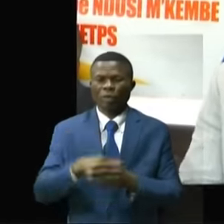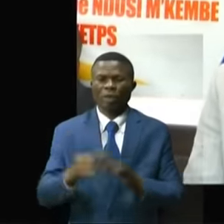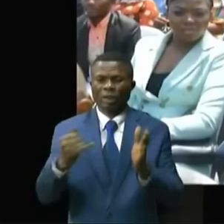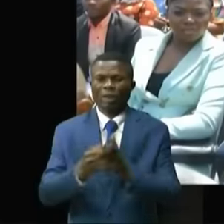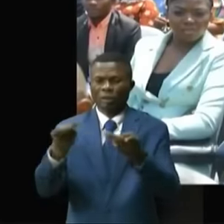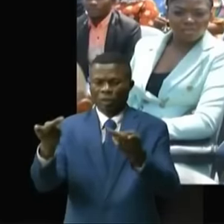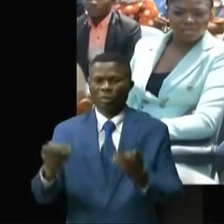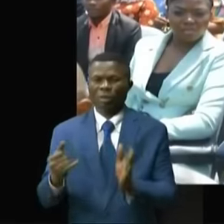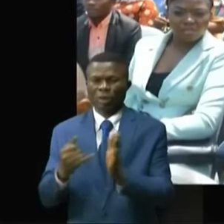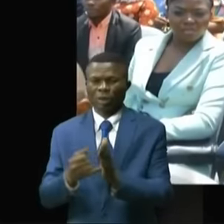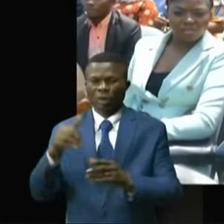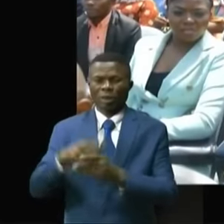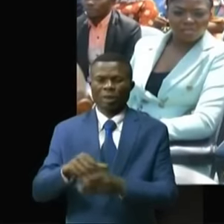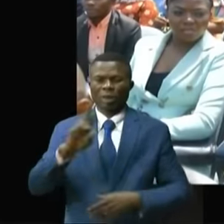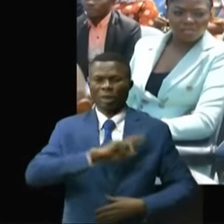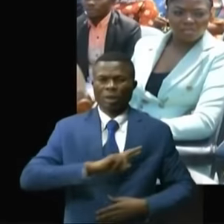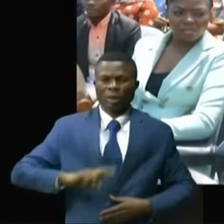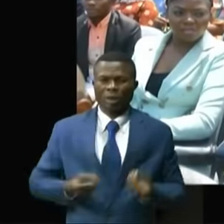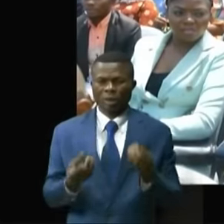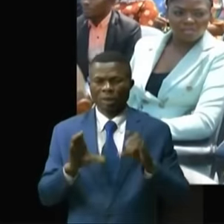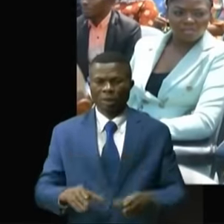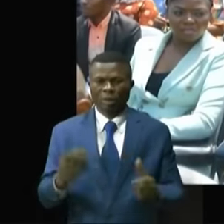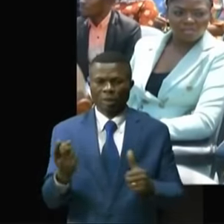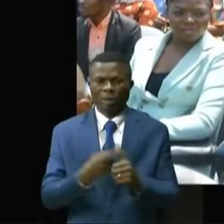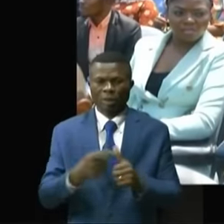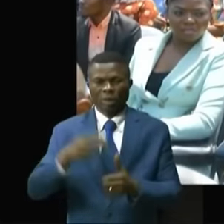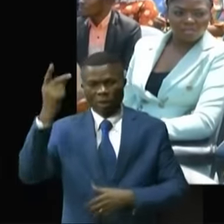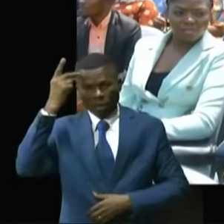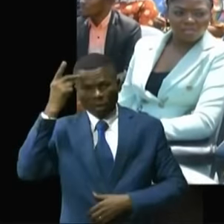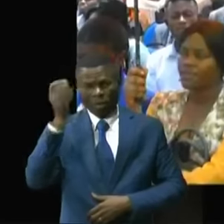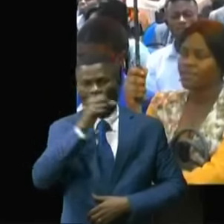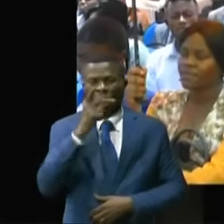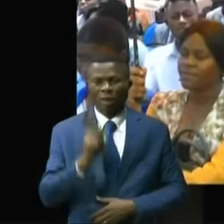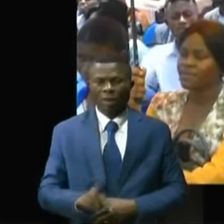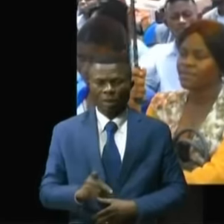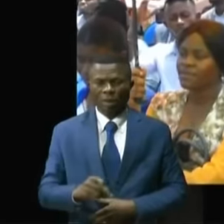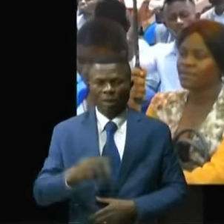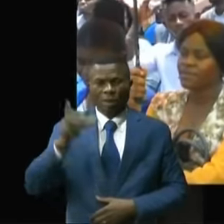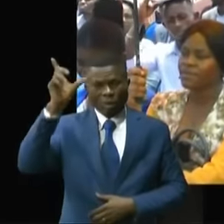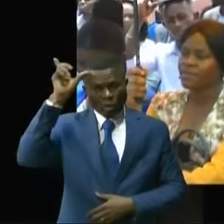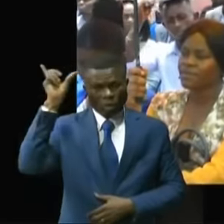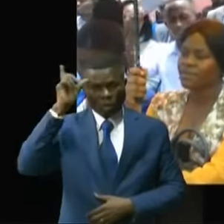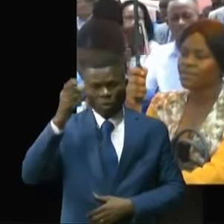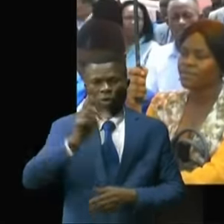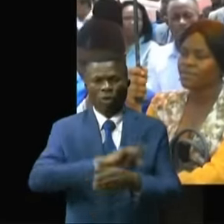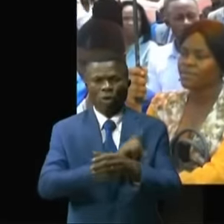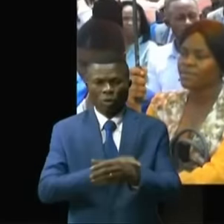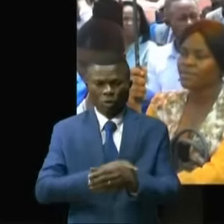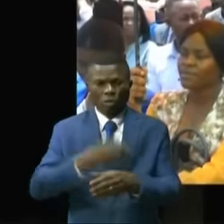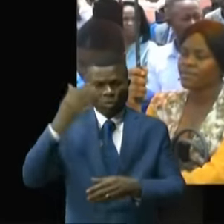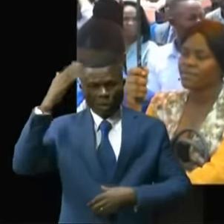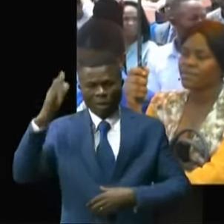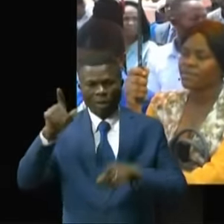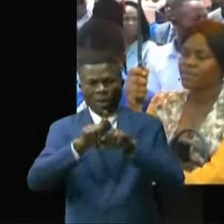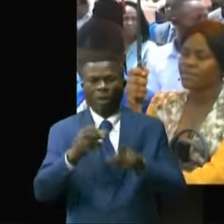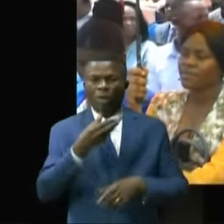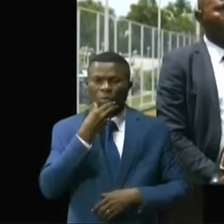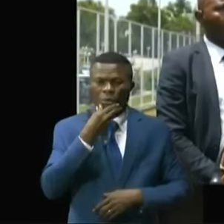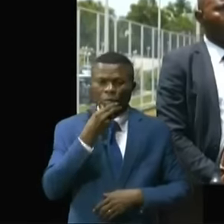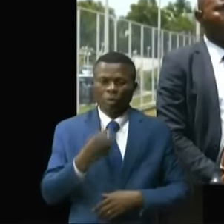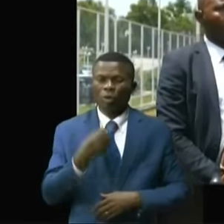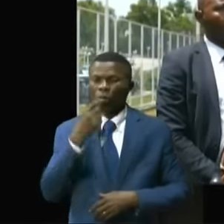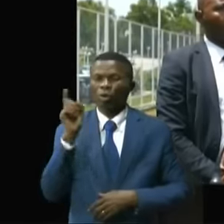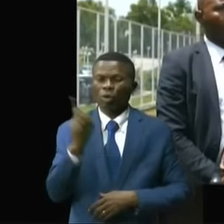différents sites à travers la RDC à savoir Kinshasa Kisangani Lubumbashi Goma Mbandaka et moujimi a été